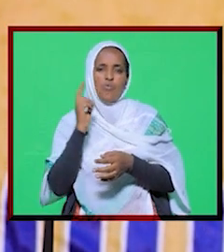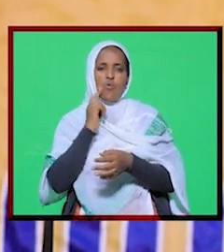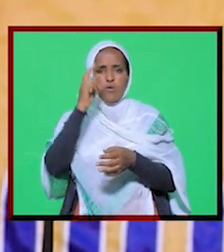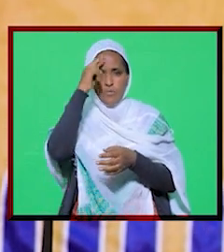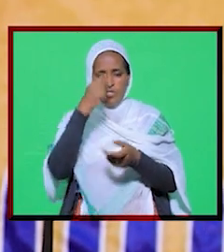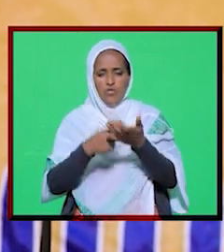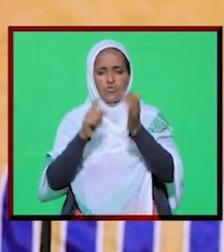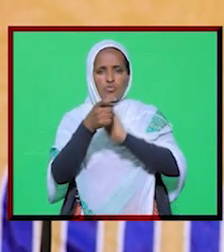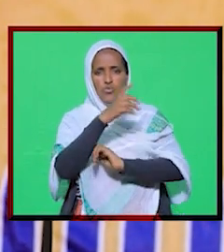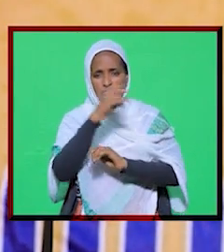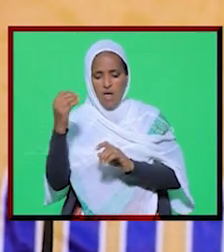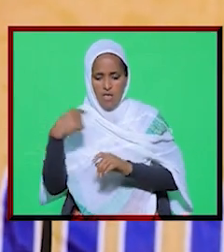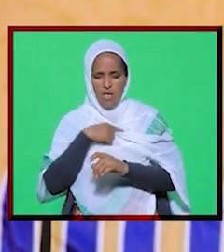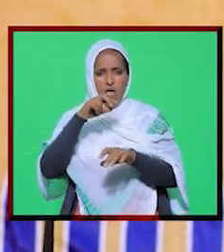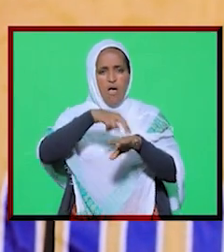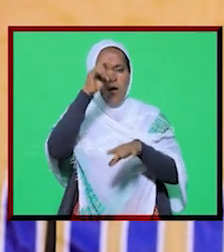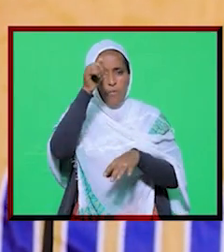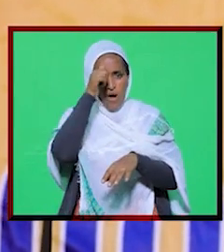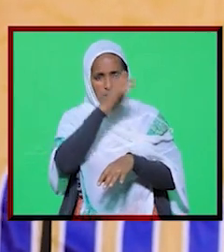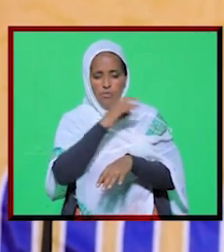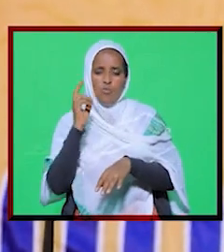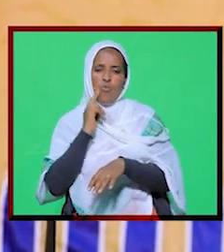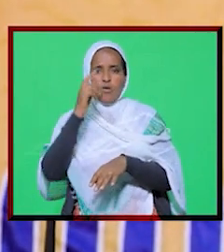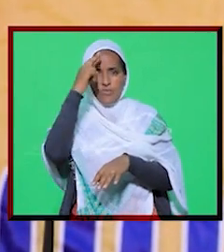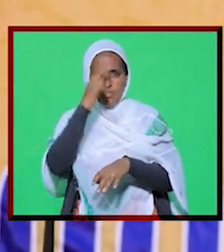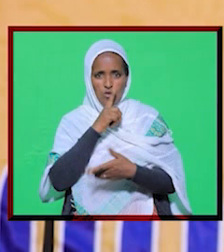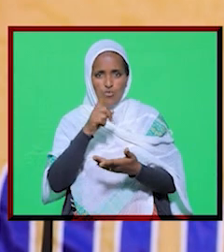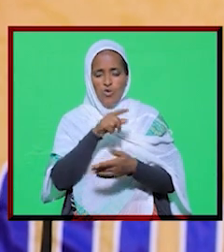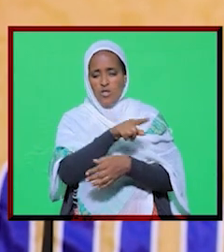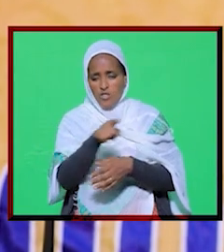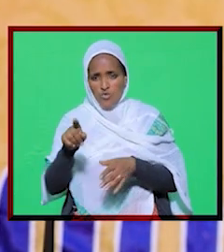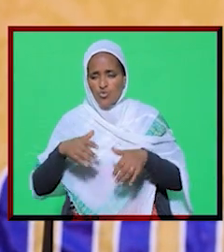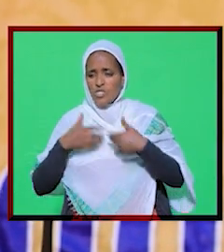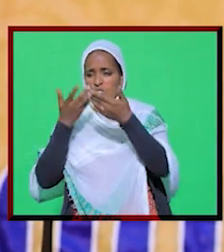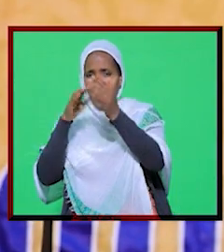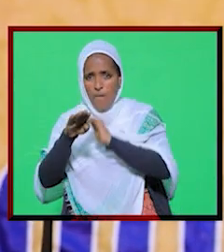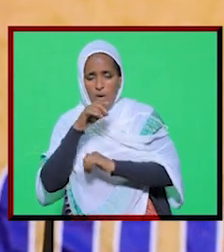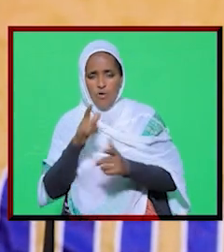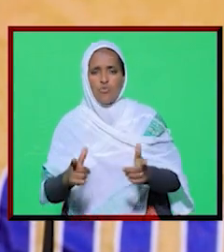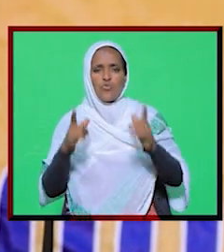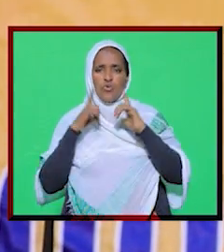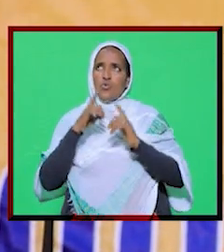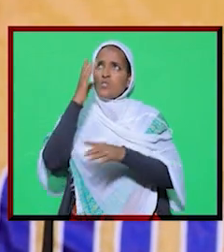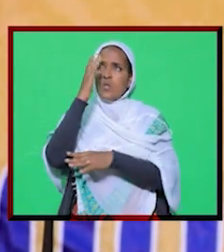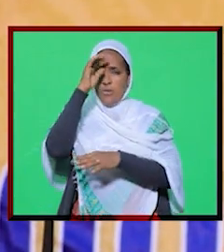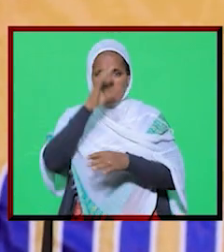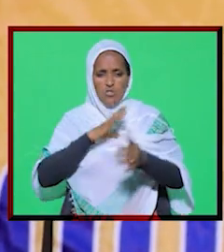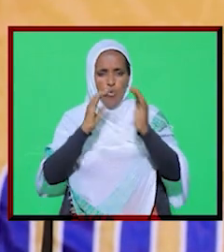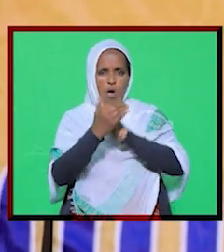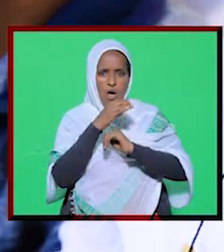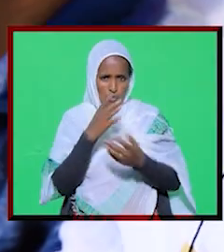ነው። ይሁንና የተነሳ ነው በእውነት በአዳምና ሔዋን ምክንያት ነው። እነሱ ንስሐ ባይገቡ ኖሮ እግዚአብሔር ሰው